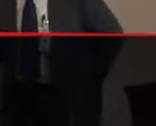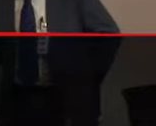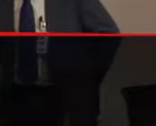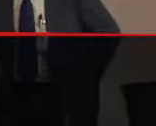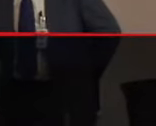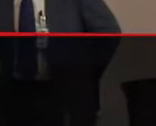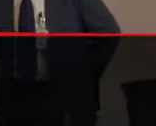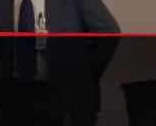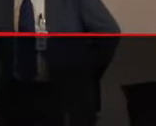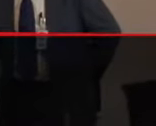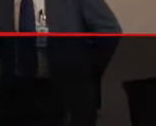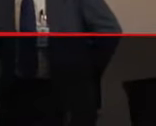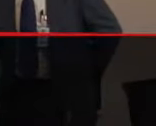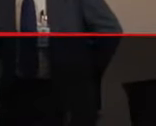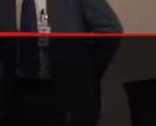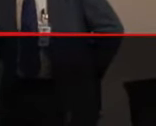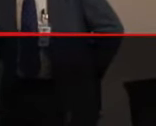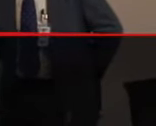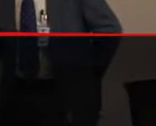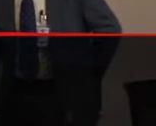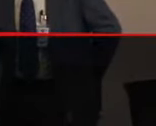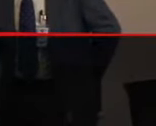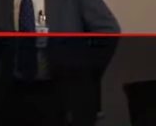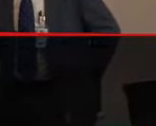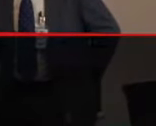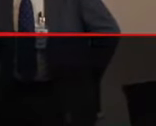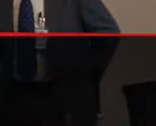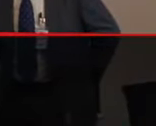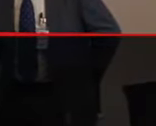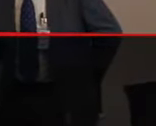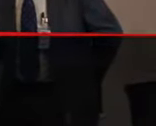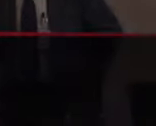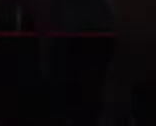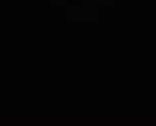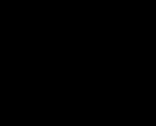30.000 euroko saria jasoko du, esloganaren sortzaileak berriz 10.000 eurokoa.